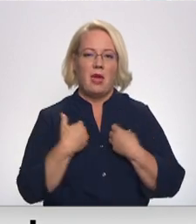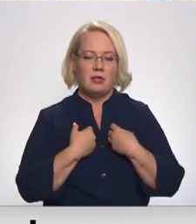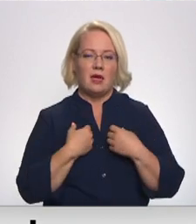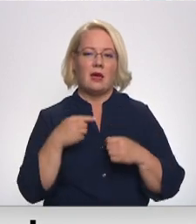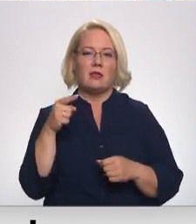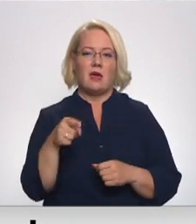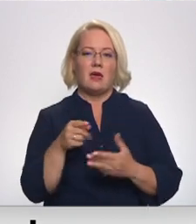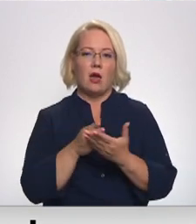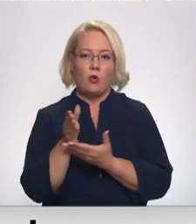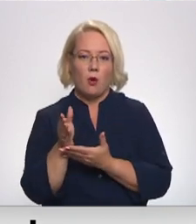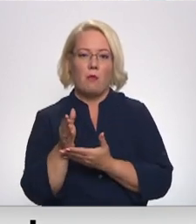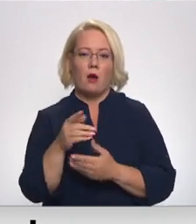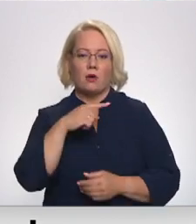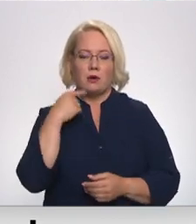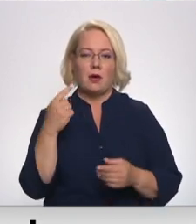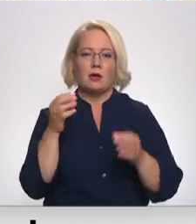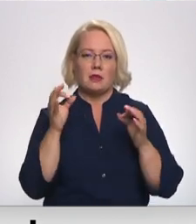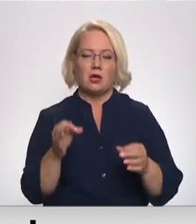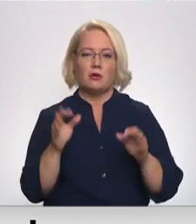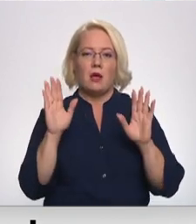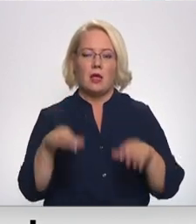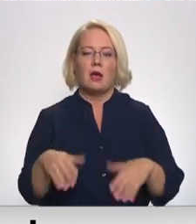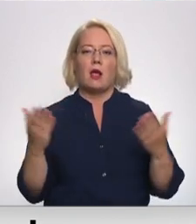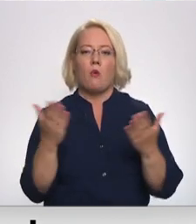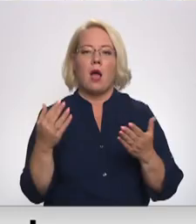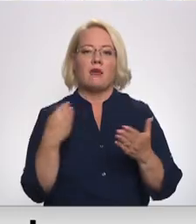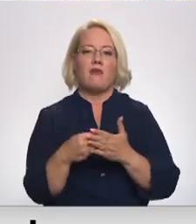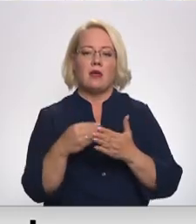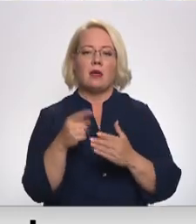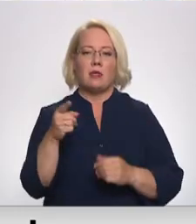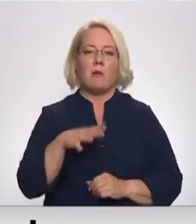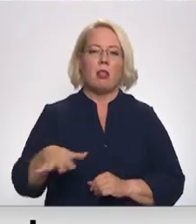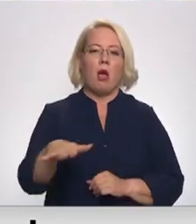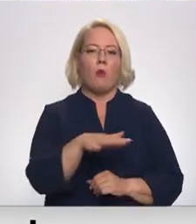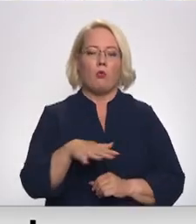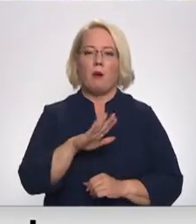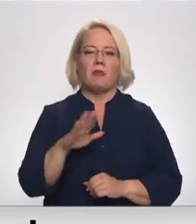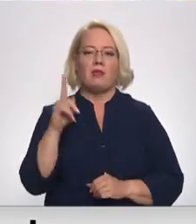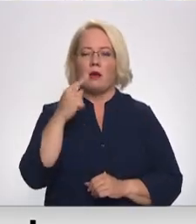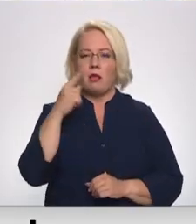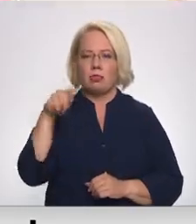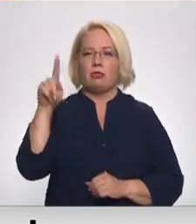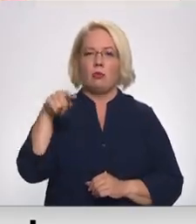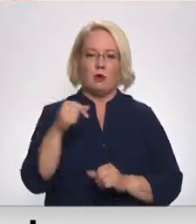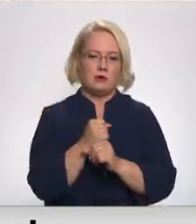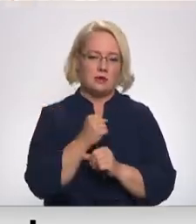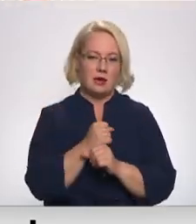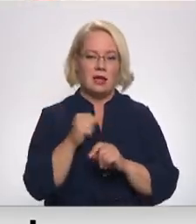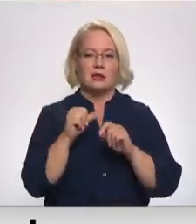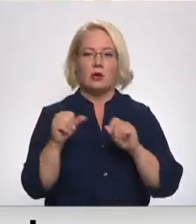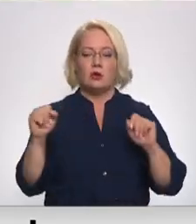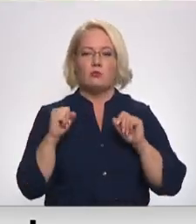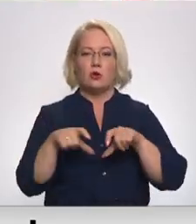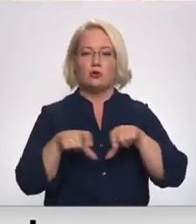ziņā. Un gribējās tiešām, lai ir tā, ka ir kaut kāda vērtība tam laukumam arī nevis tikai ķeksīšu pēc to izdarīt. Siguldas sporta